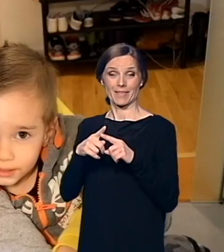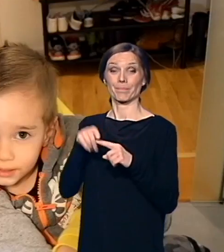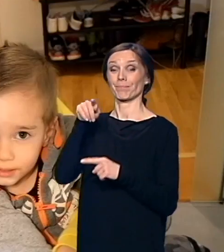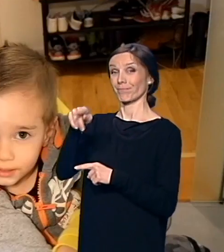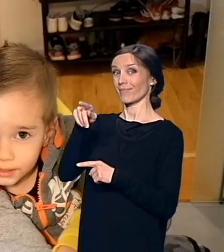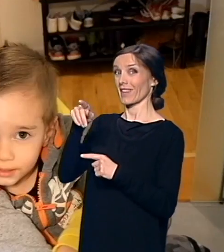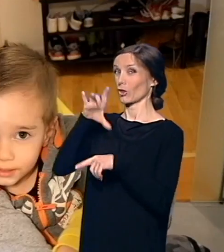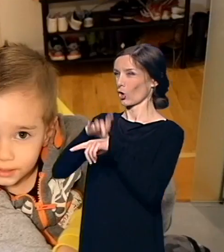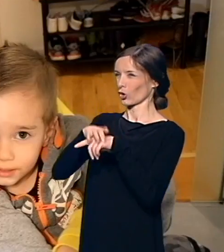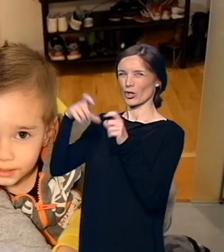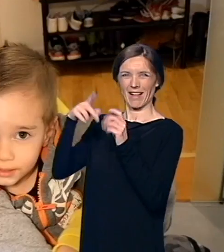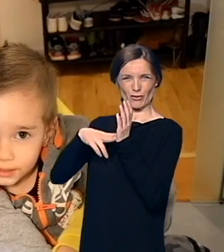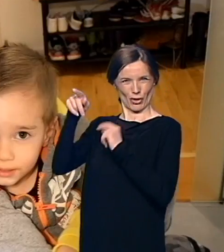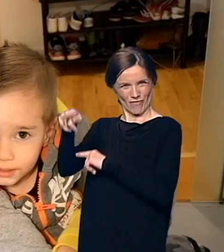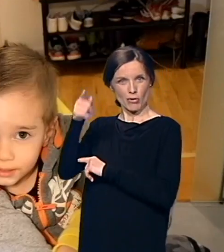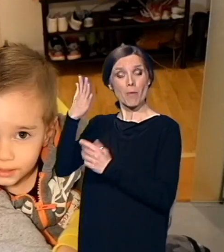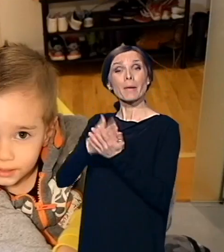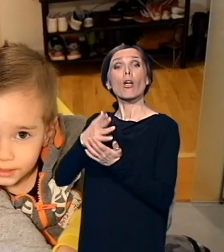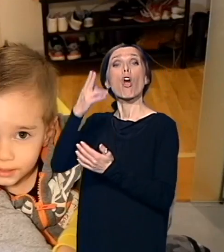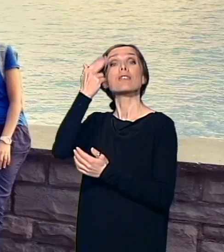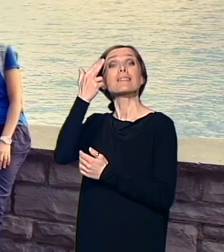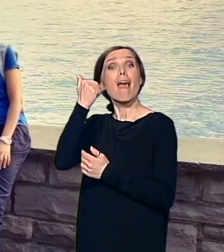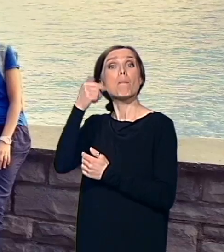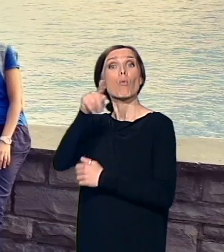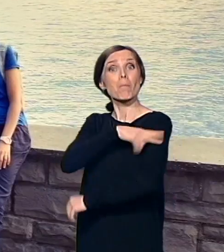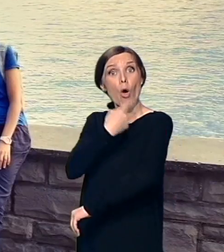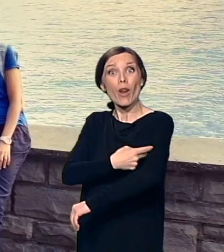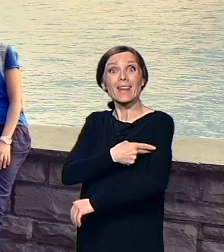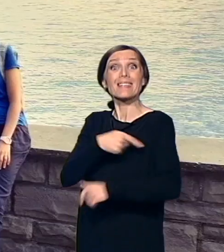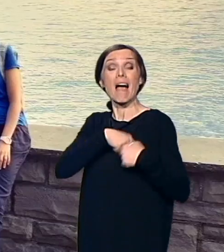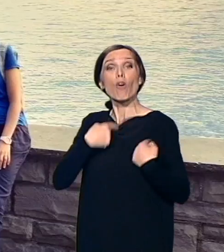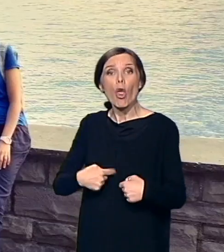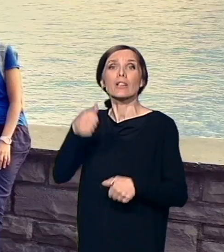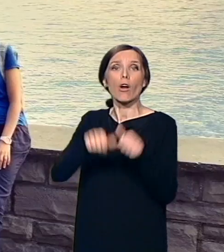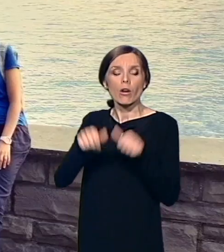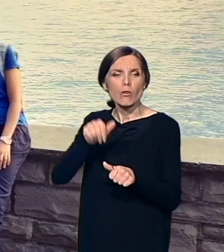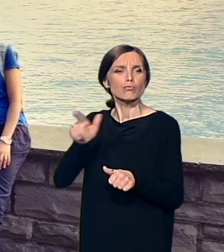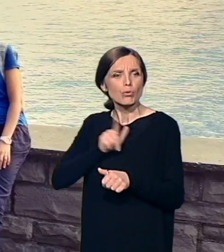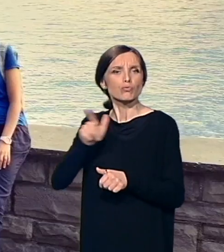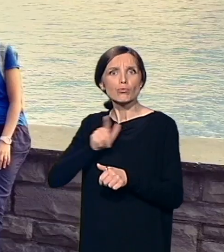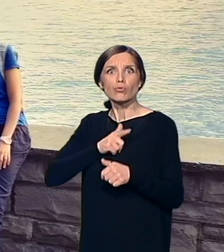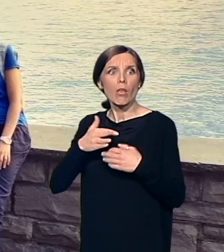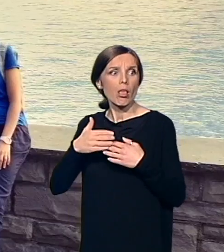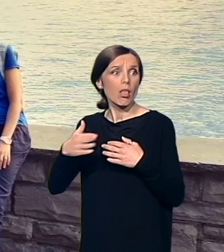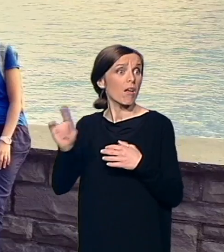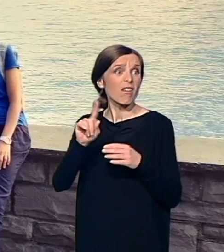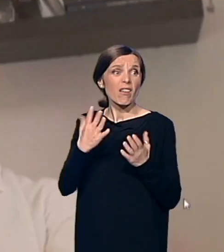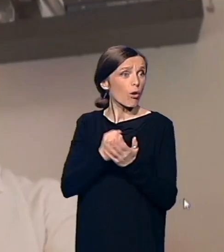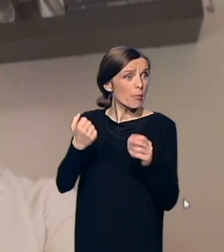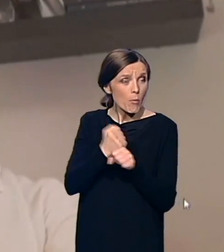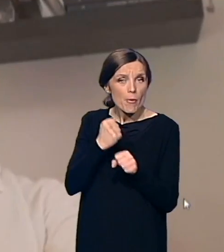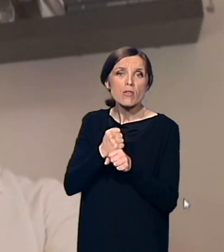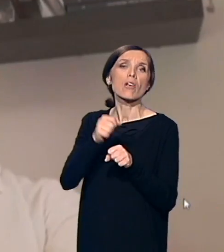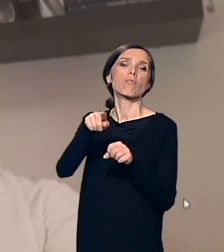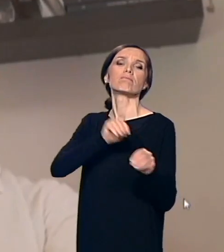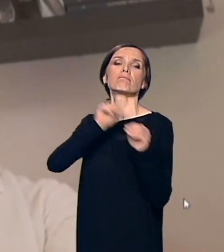Zemunskoj bolnici na hirurgiji, ali kad ni posle nekoliko godina nije dobio posao, sa porodicom je otišao u Nemačku. Krenuli